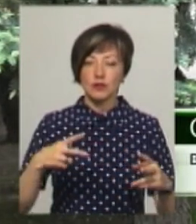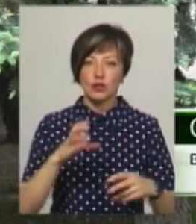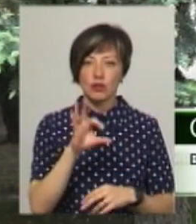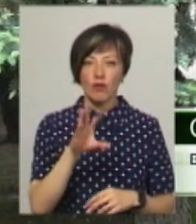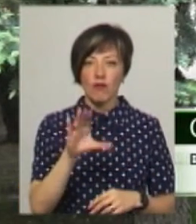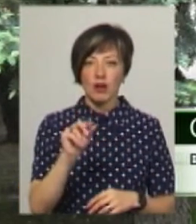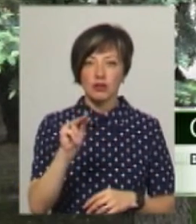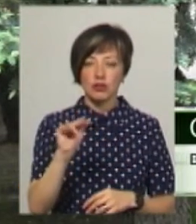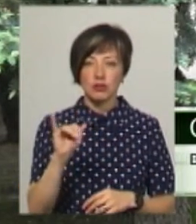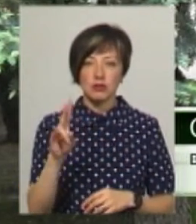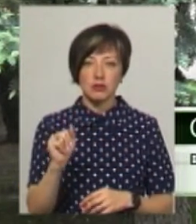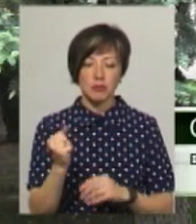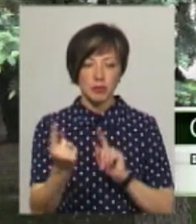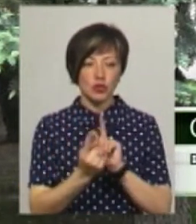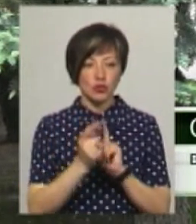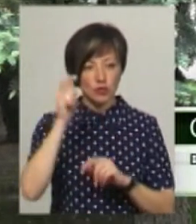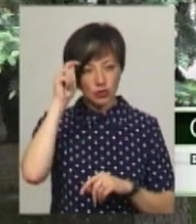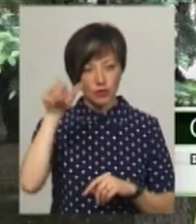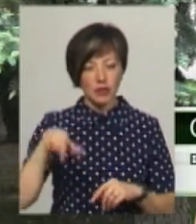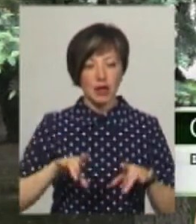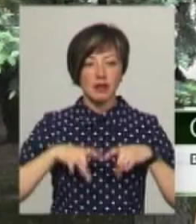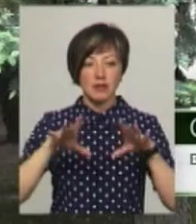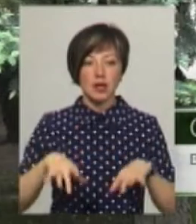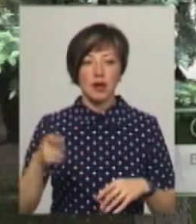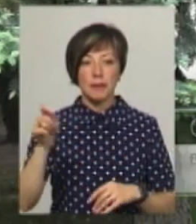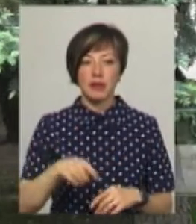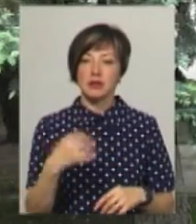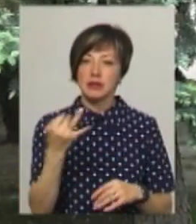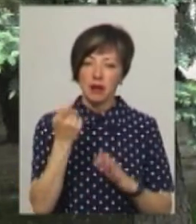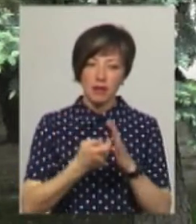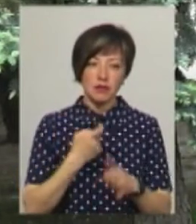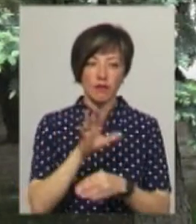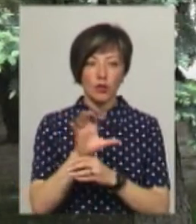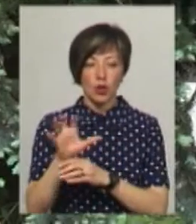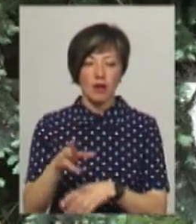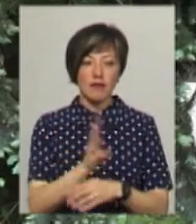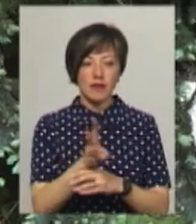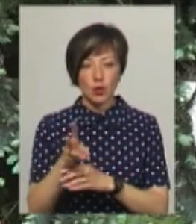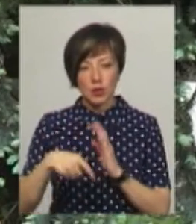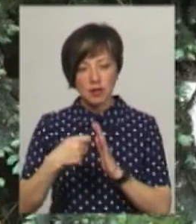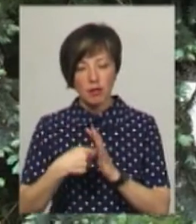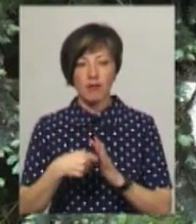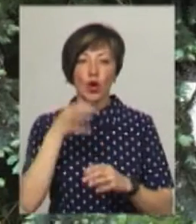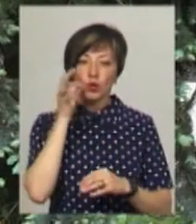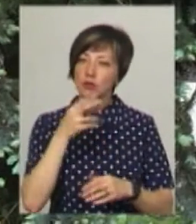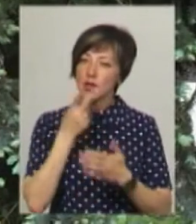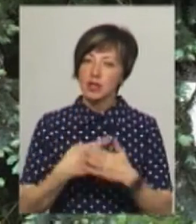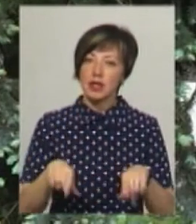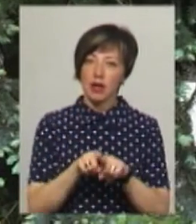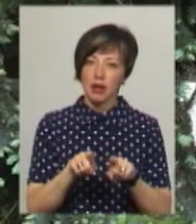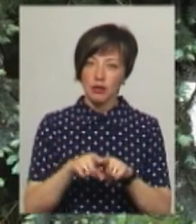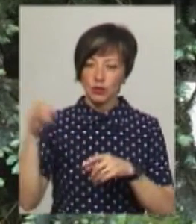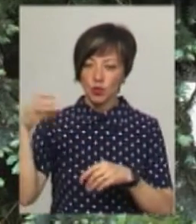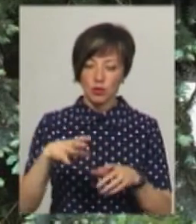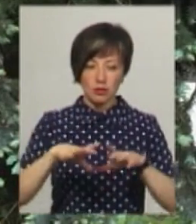там підійшов чоловік, він з Австралії приїхав, дуже цікавився, фотографував, на відео знімав. Практика показала, що такого роду панель її